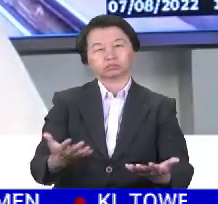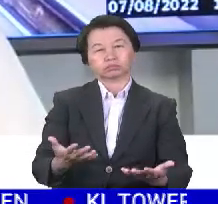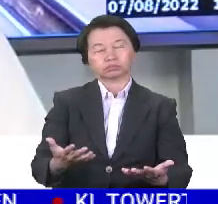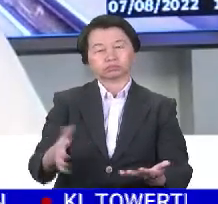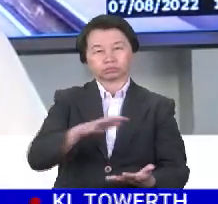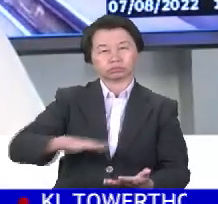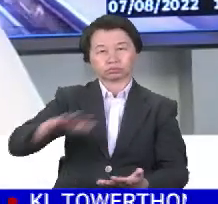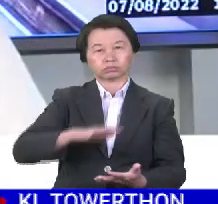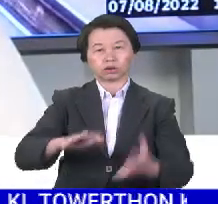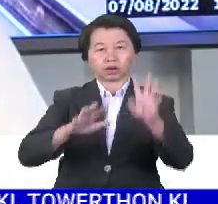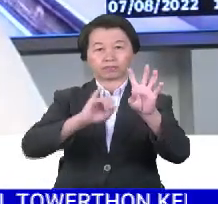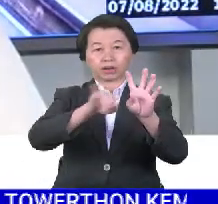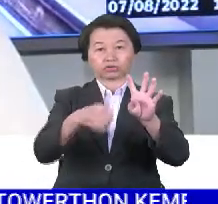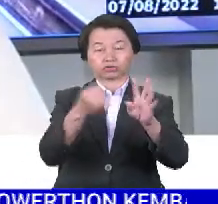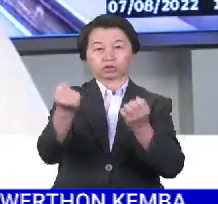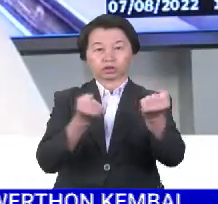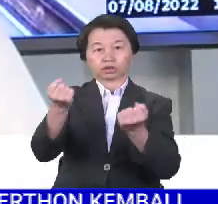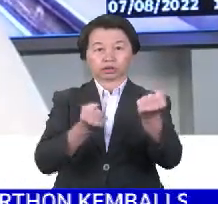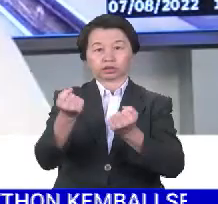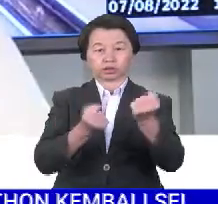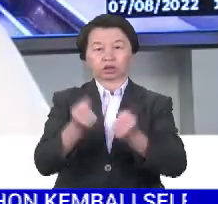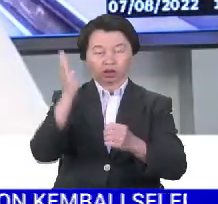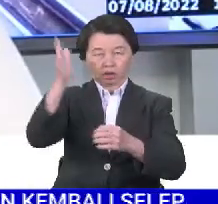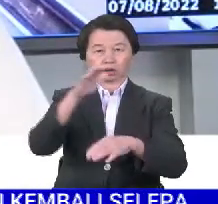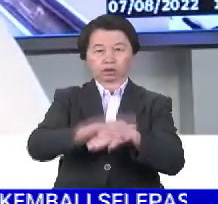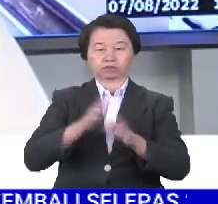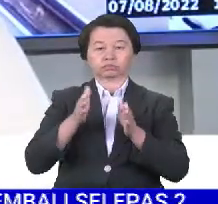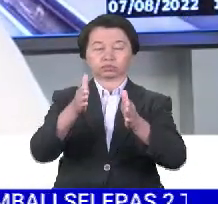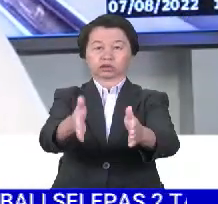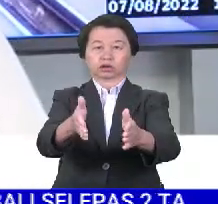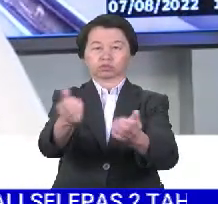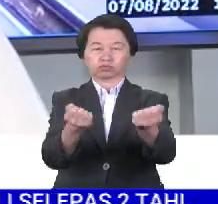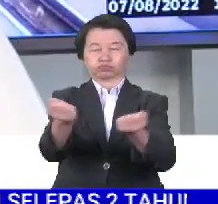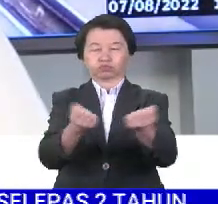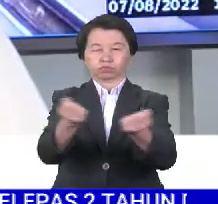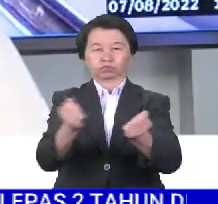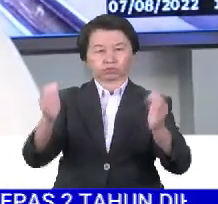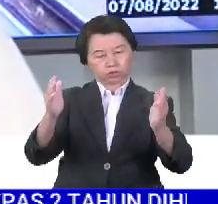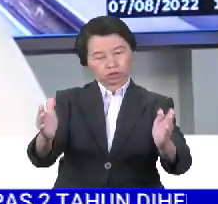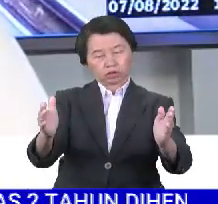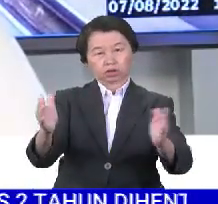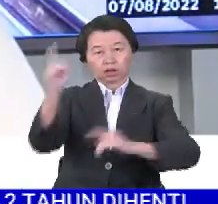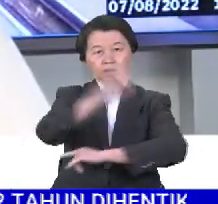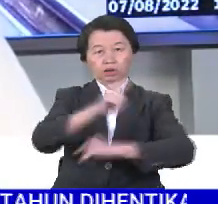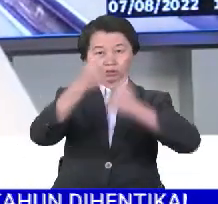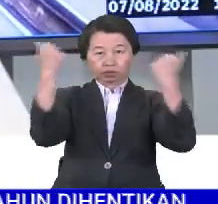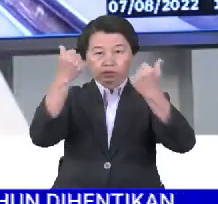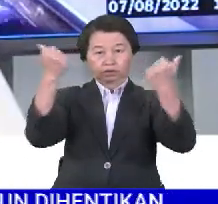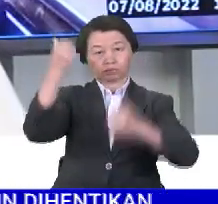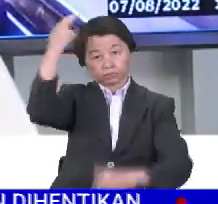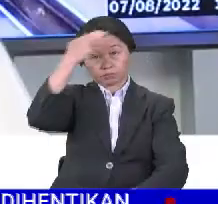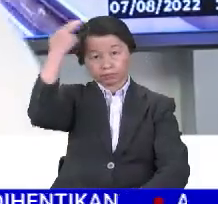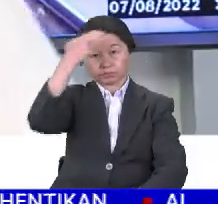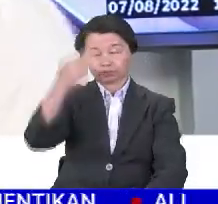kira-kira lebih 4 juta kenderaan akan menggunakan Lebuh Raya Utama berkenaan sepanjang tempoh Hari Raya Aidiladha